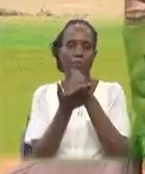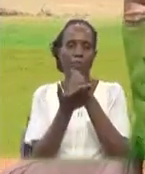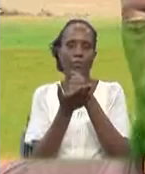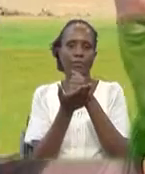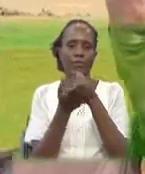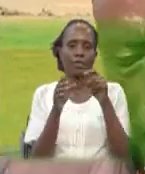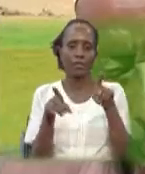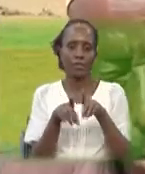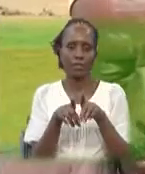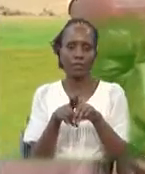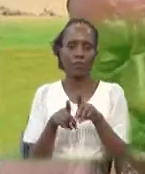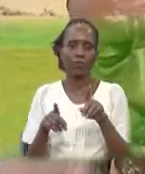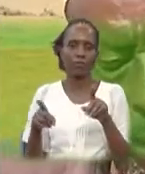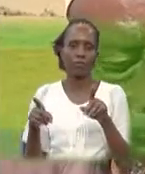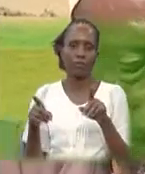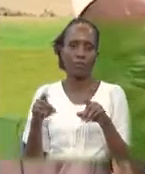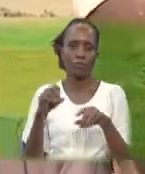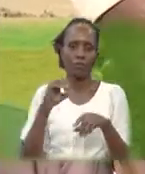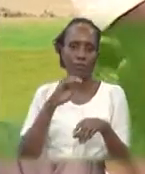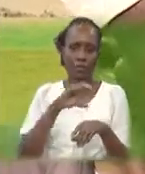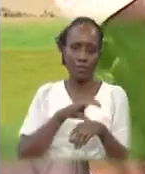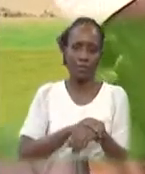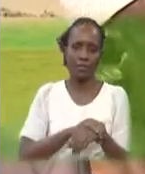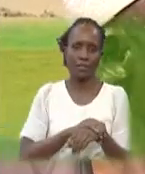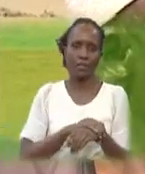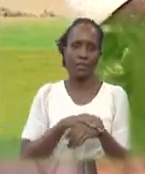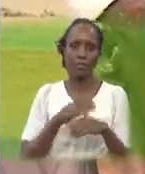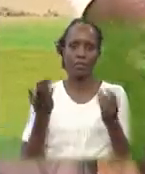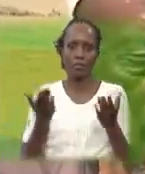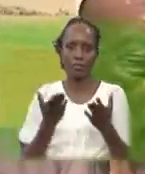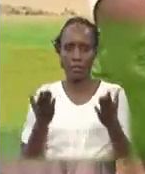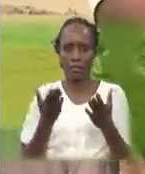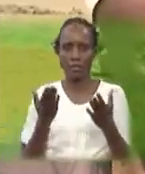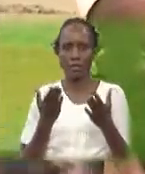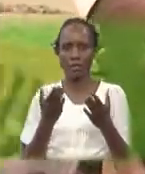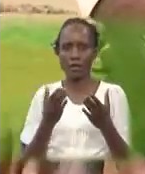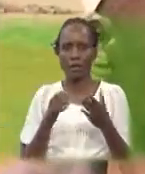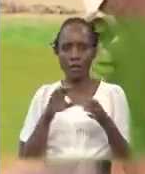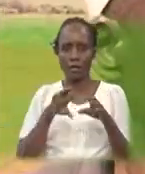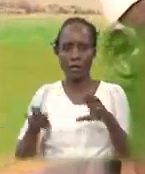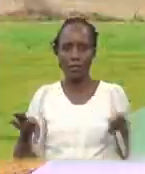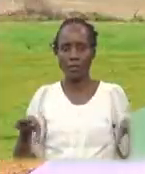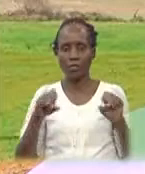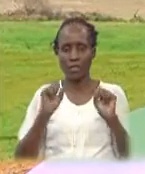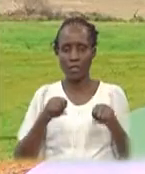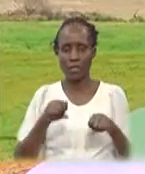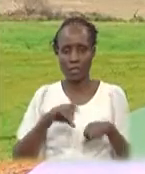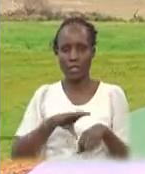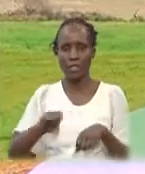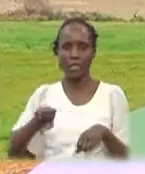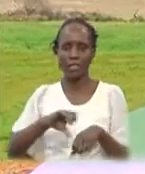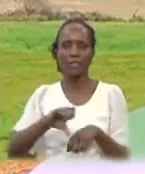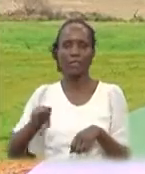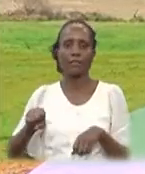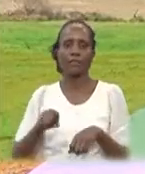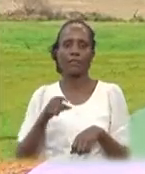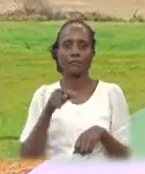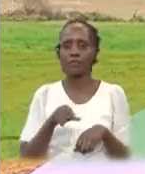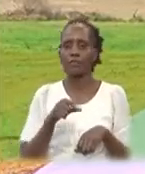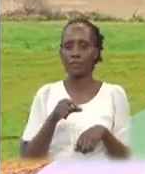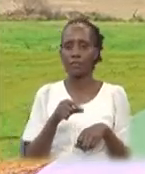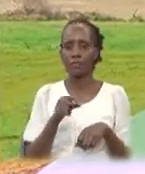tutafaidika, pia tubate ambao mahali ya kulisha ng'ombe. Ile chakula